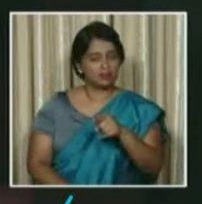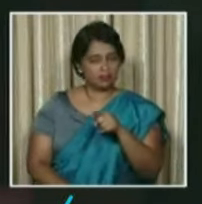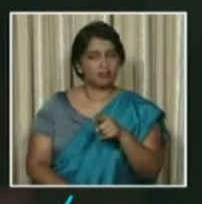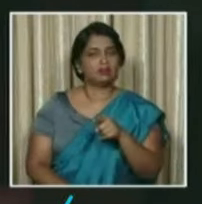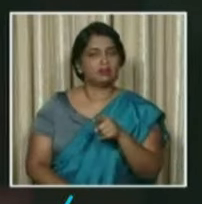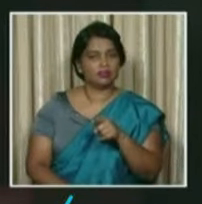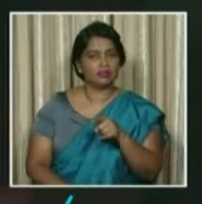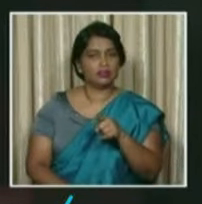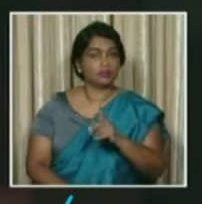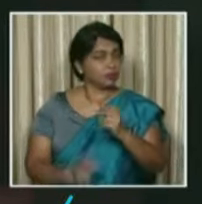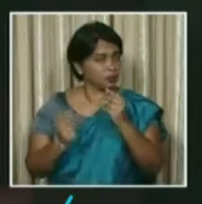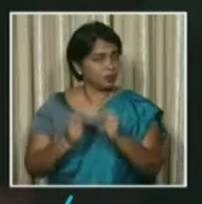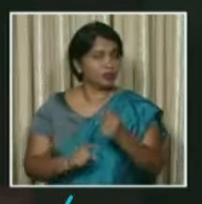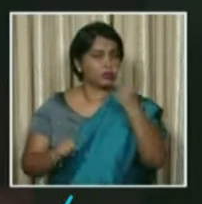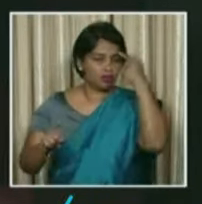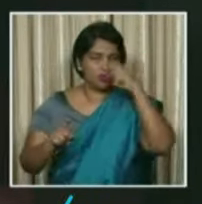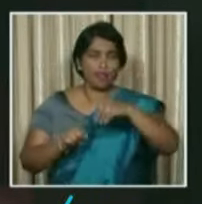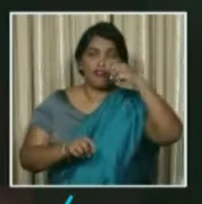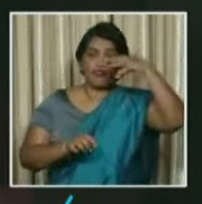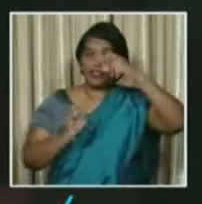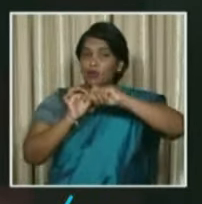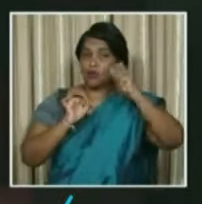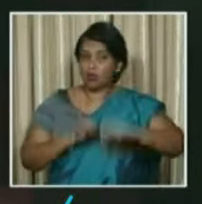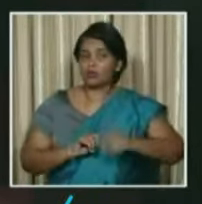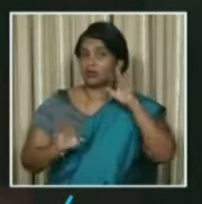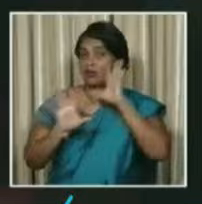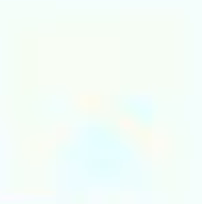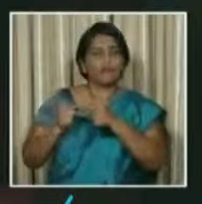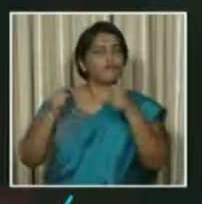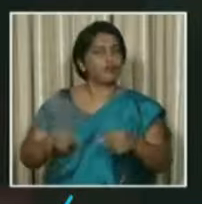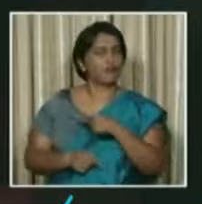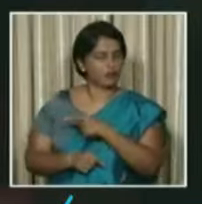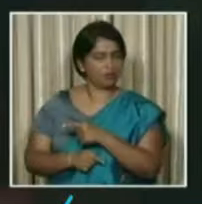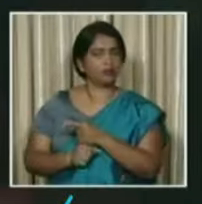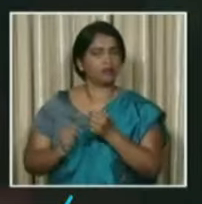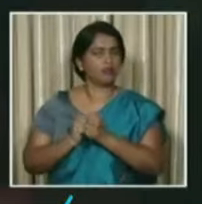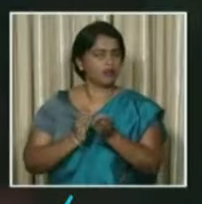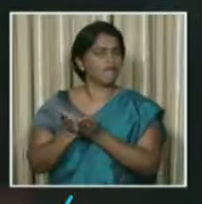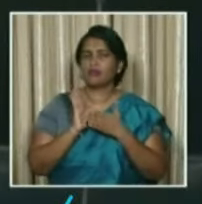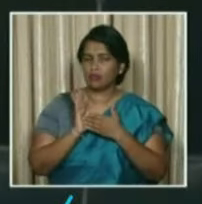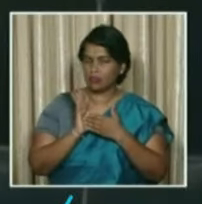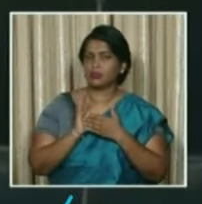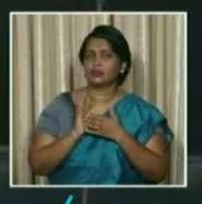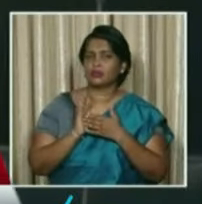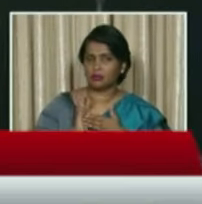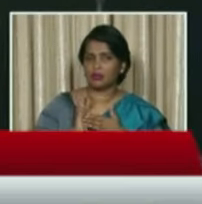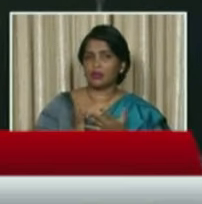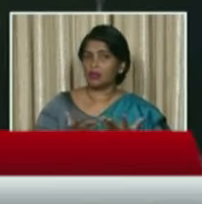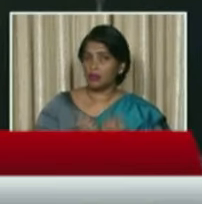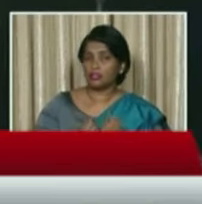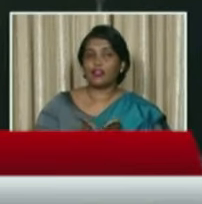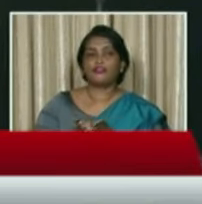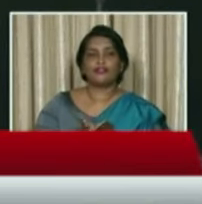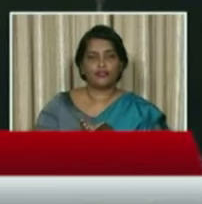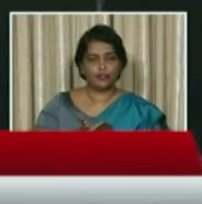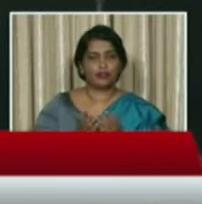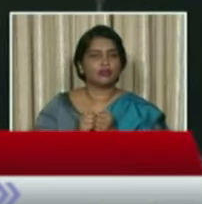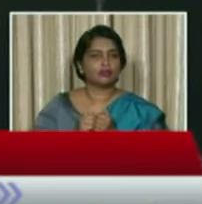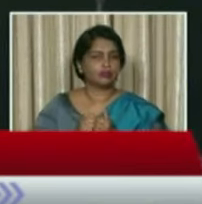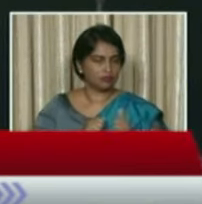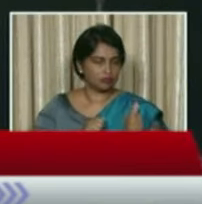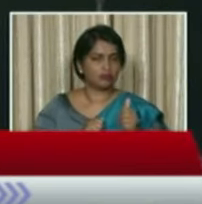තියෙනවා. වහාම මේ විදුලි බල මණ්ඩලයේ ප්‍රකාශකයාට විරුද්ධව ගණ්ඩ විනය පියවරක් අවශ්‍ය විනය පියවර